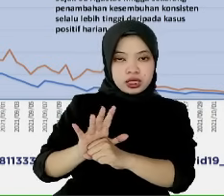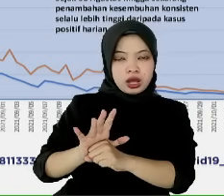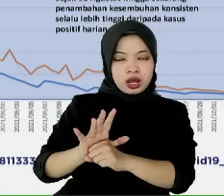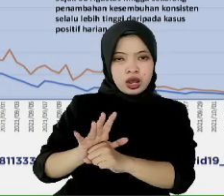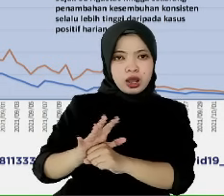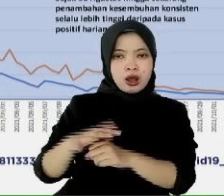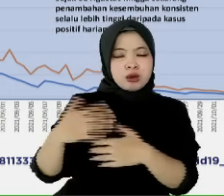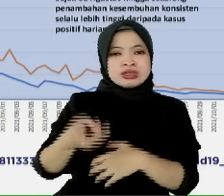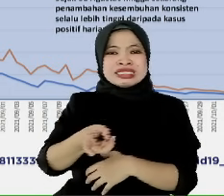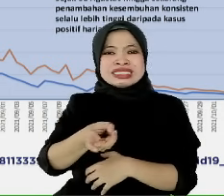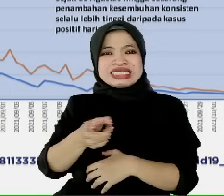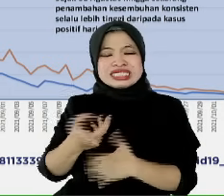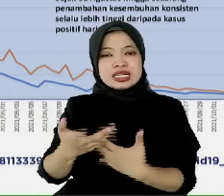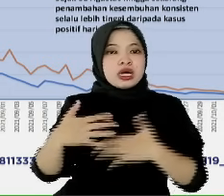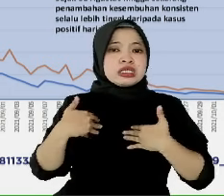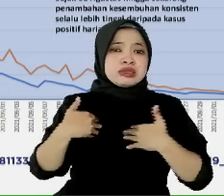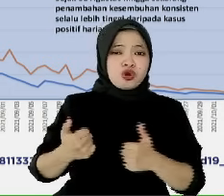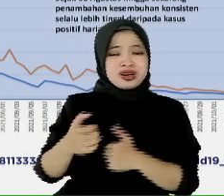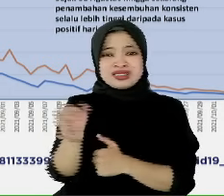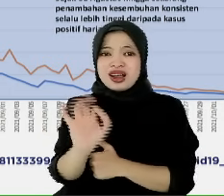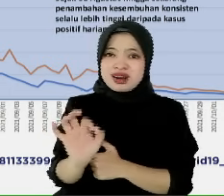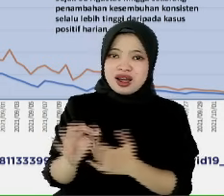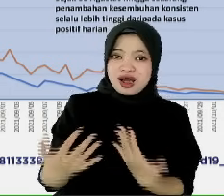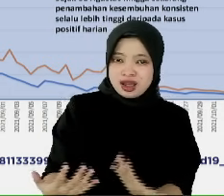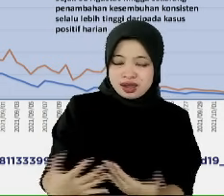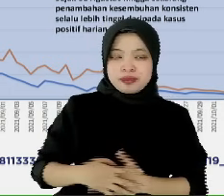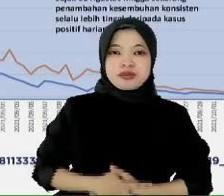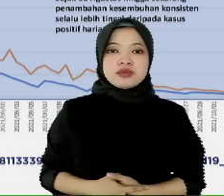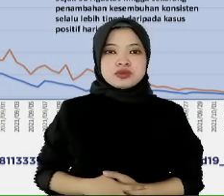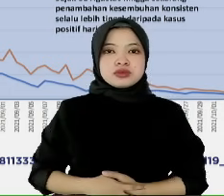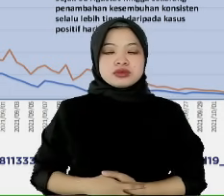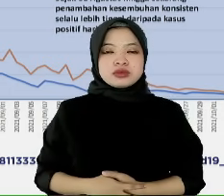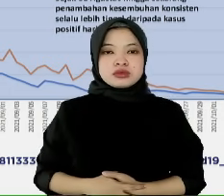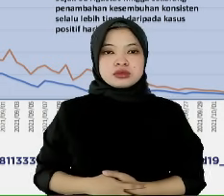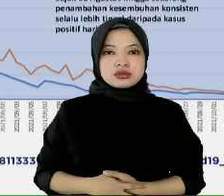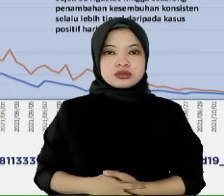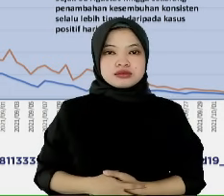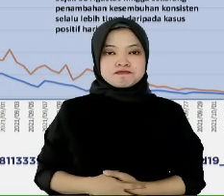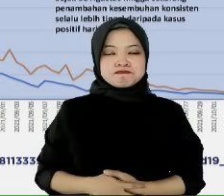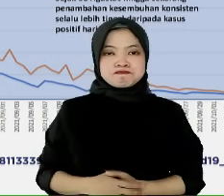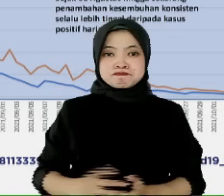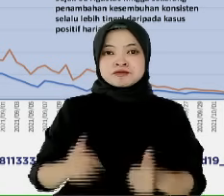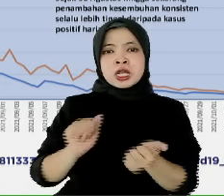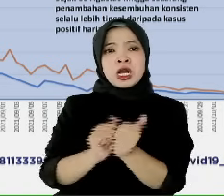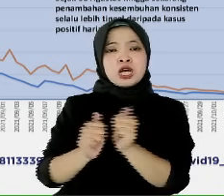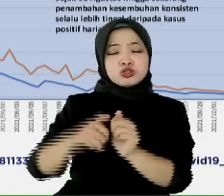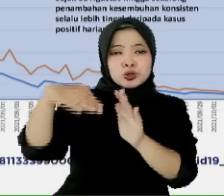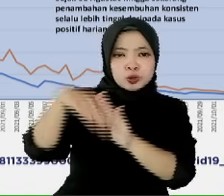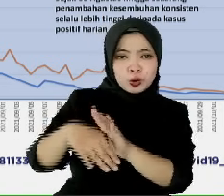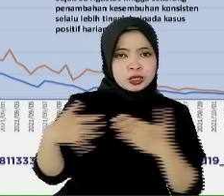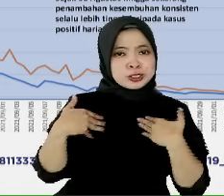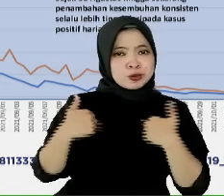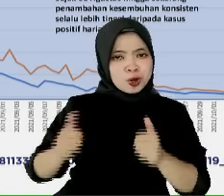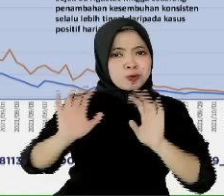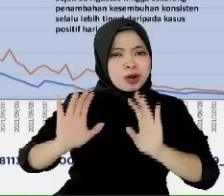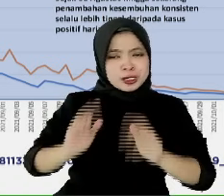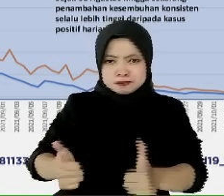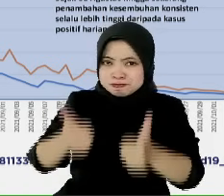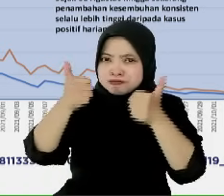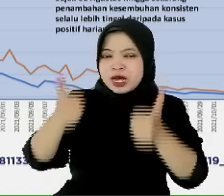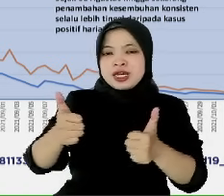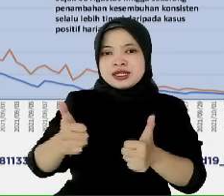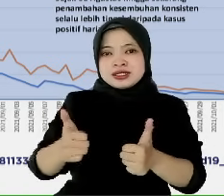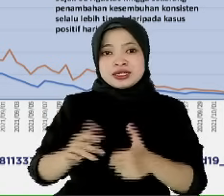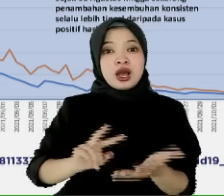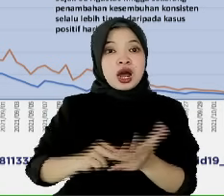bertambah jauh lebih besar dibandingkan kesembuhan harian. Hal ini tentunya patut diapresiasi karena artinya